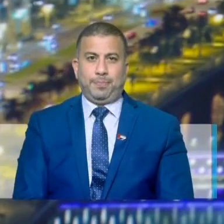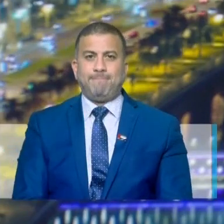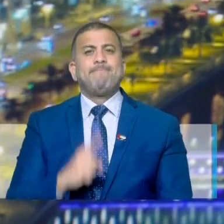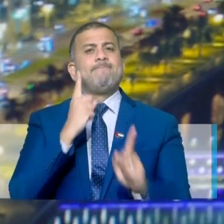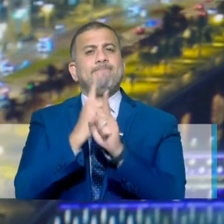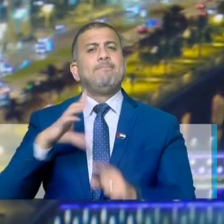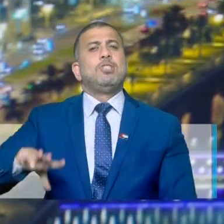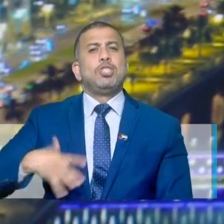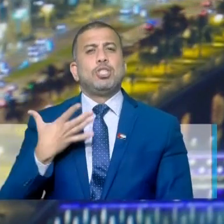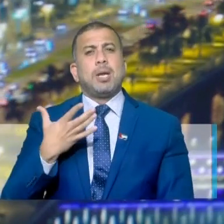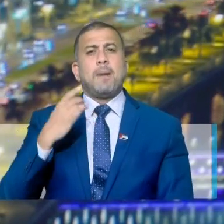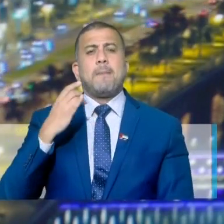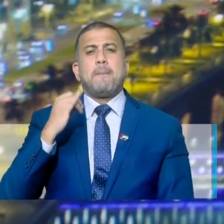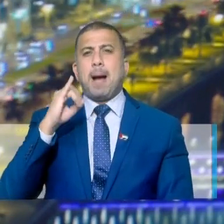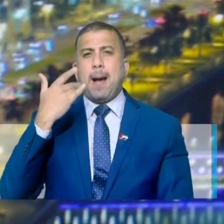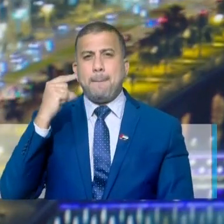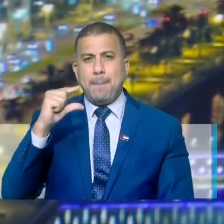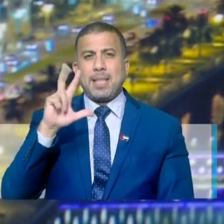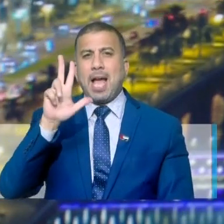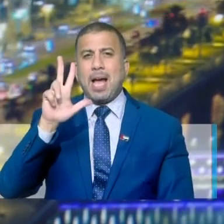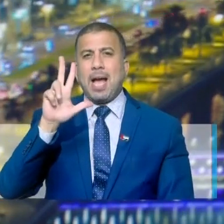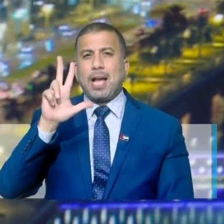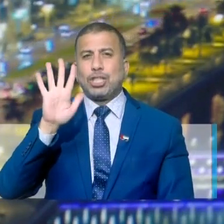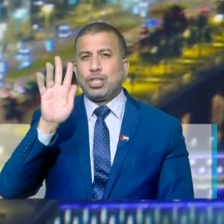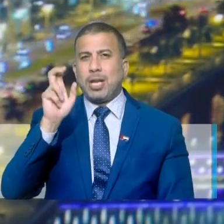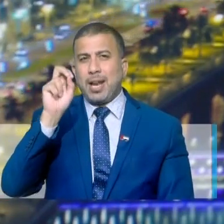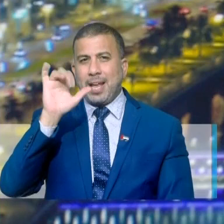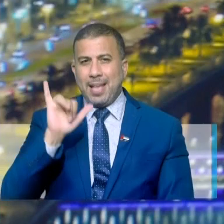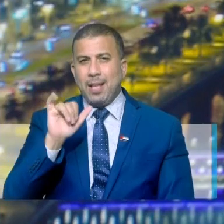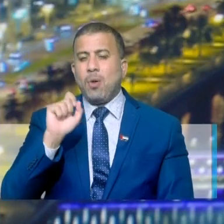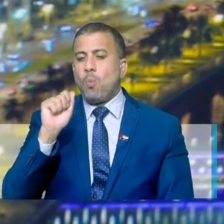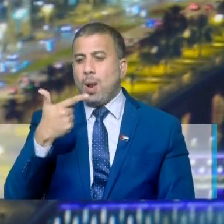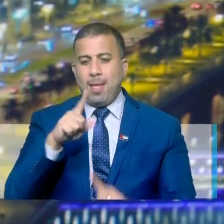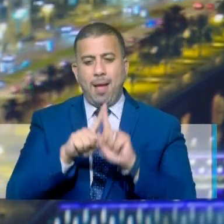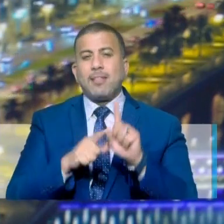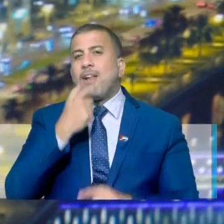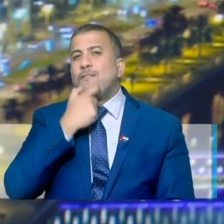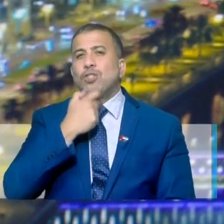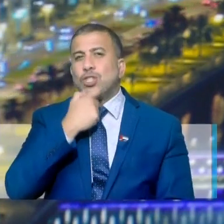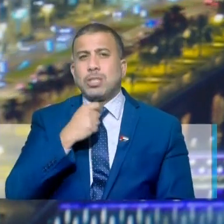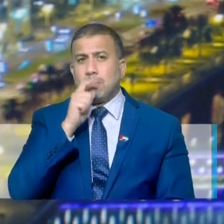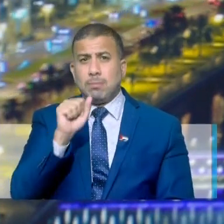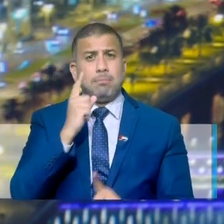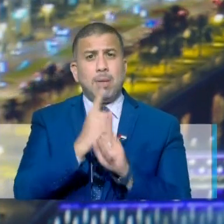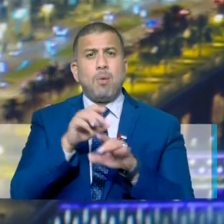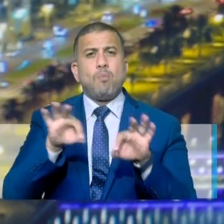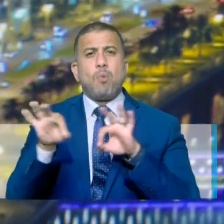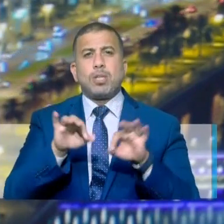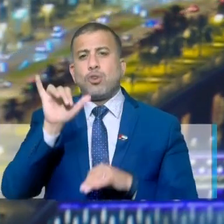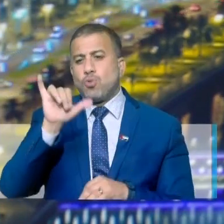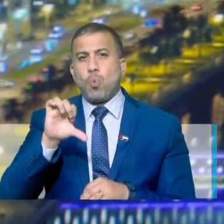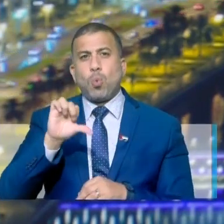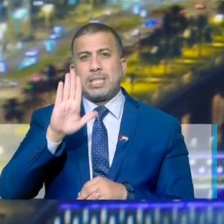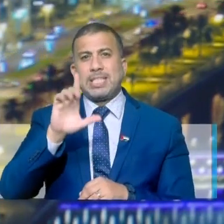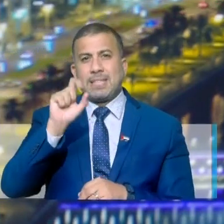التقى سمو الشيخ محمد بن حمد بن محمد الشرقي ولي عهد الفجيره في مكتبه بالديوان الاميري سعاده المهندس يوسف